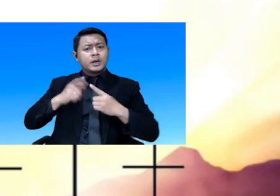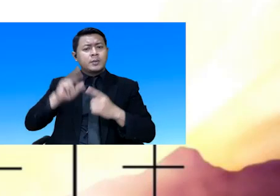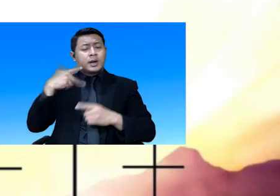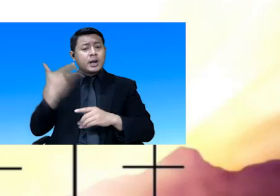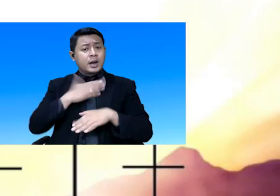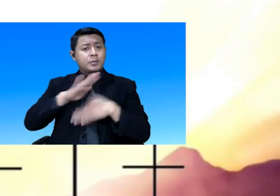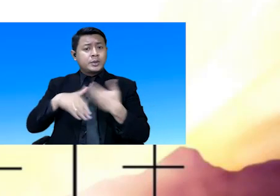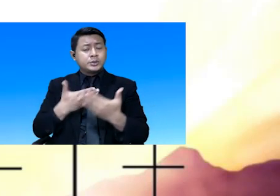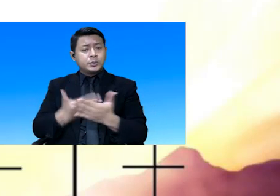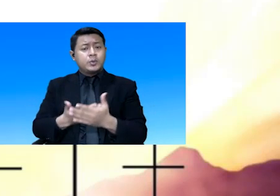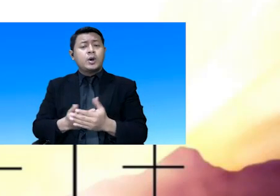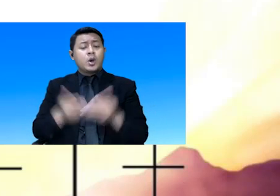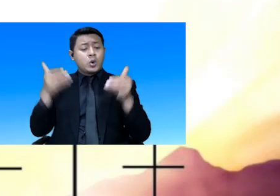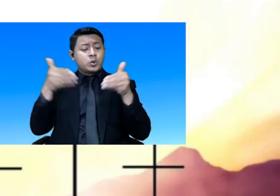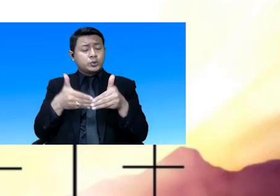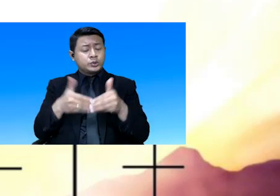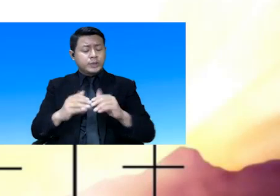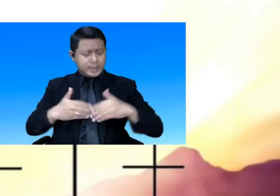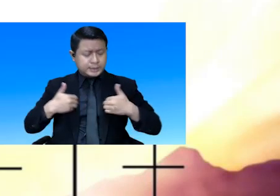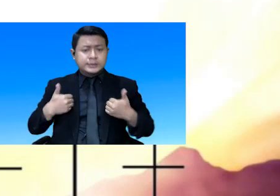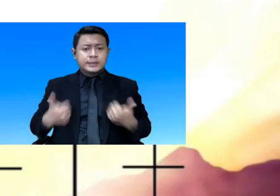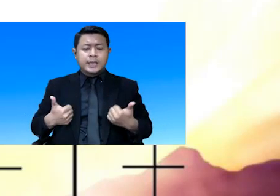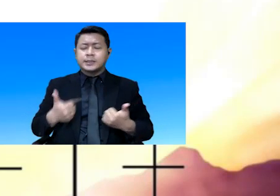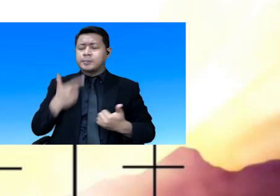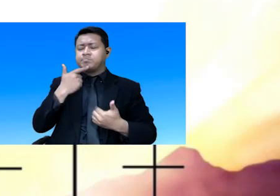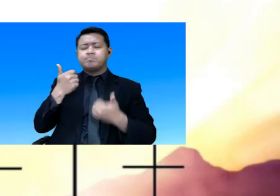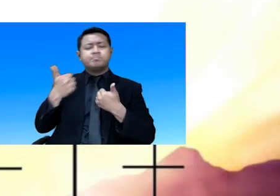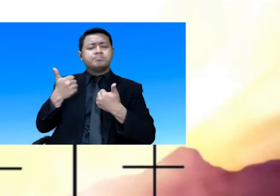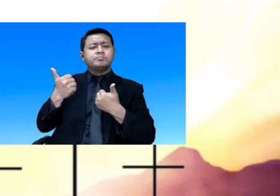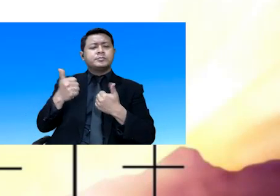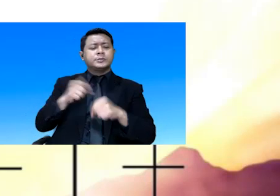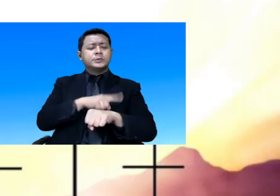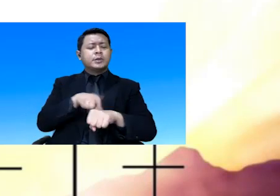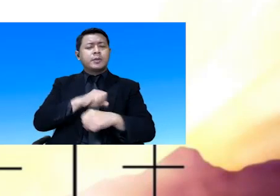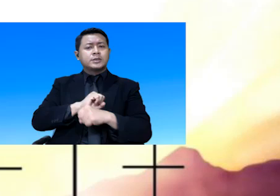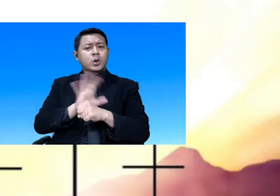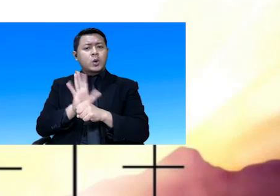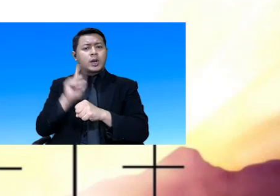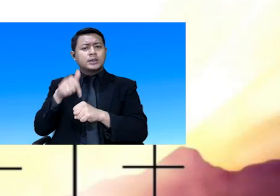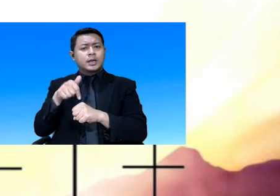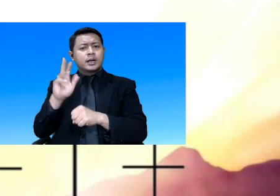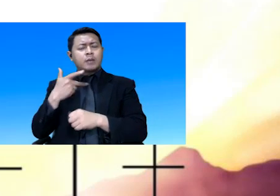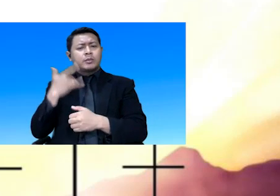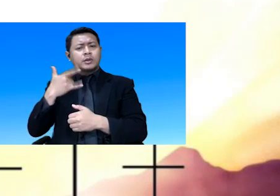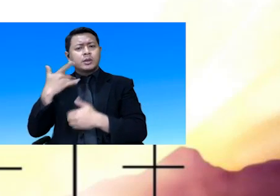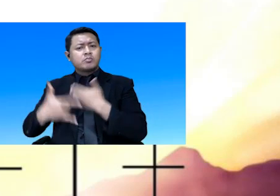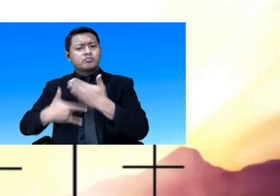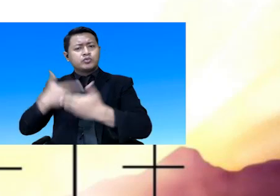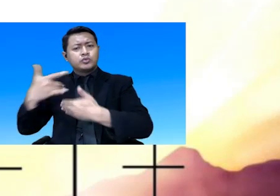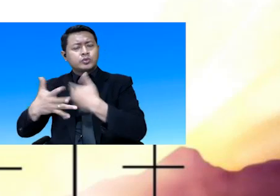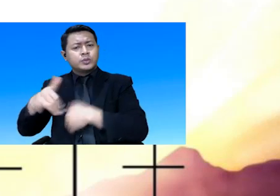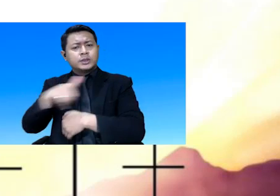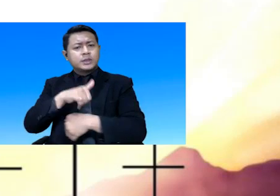semua, teristimewa kesehatan yang kami nikmati di masa pandemi ini. Kami terus bersama-sama